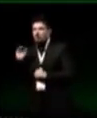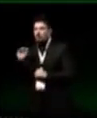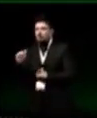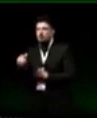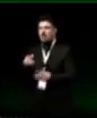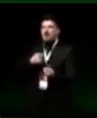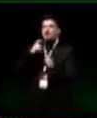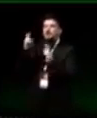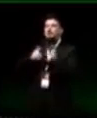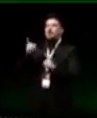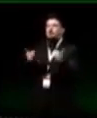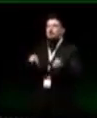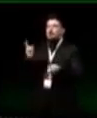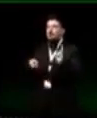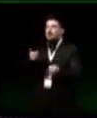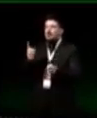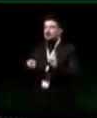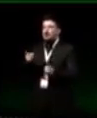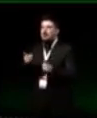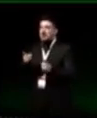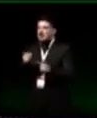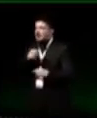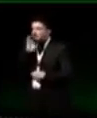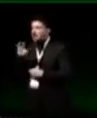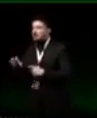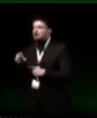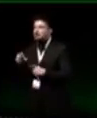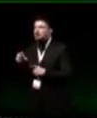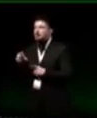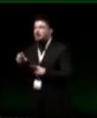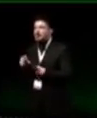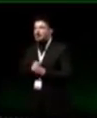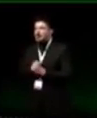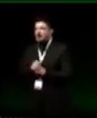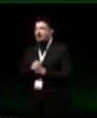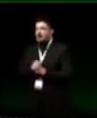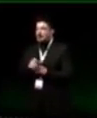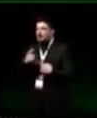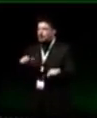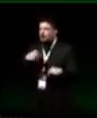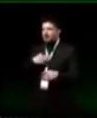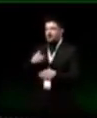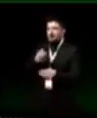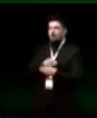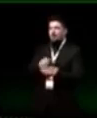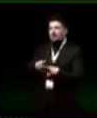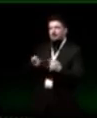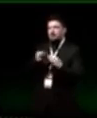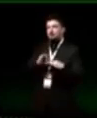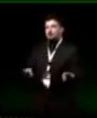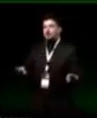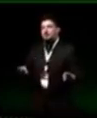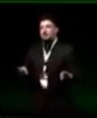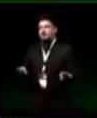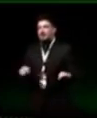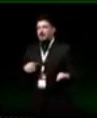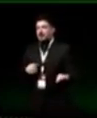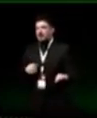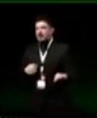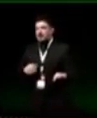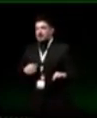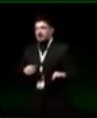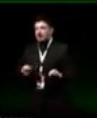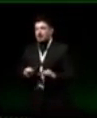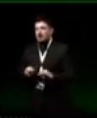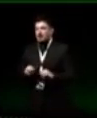dibattito politico. Era dire che l'avviso di garanzia non è una condanna, e dire questo perché noi siamo il partito della giustizia, non del giustizialismo. È dire che il lavoro